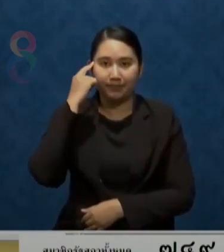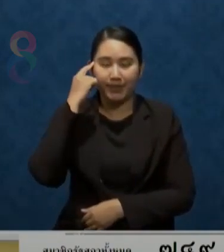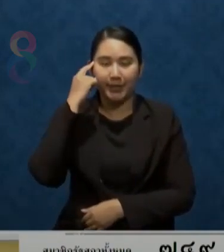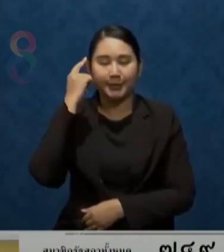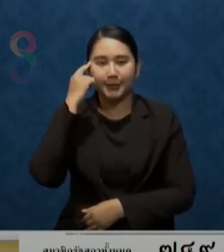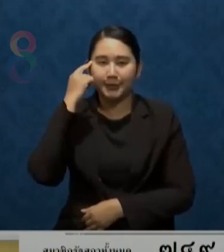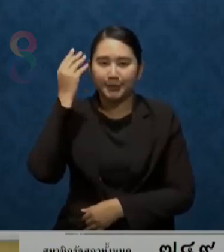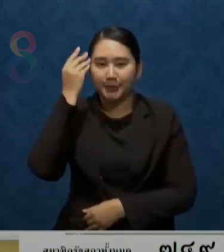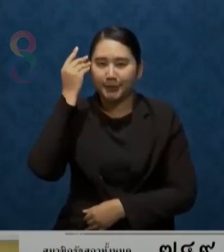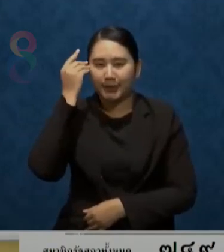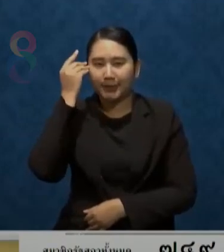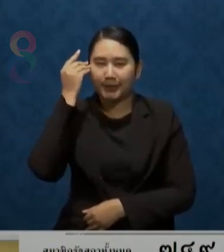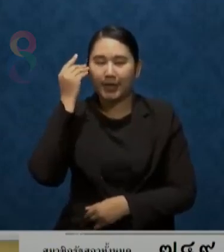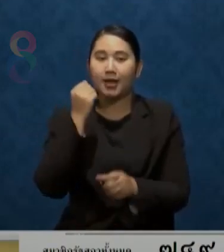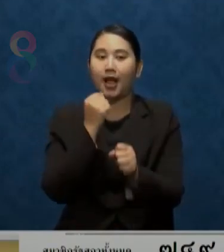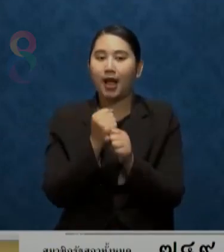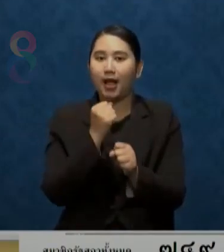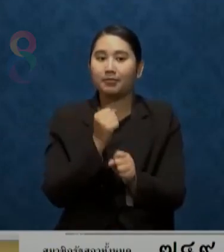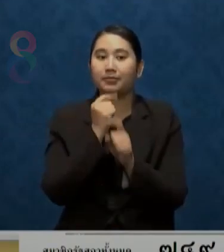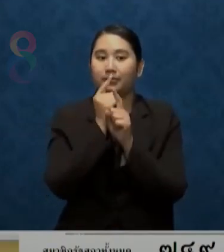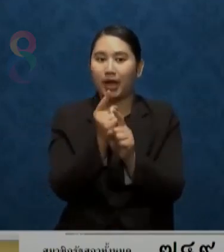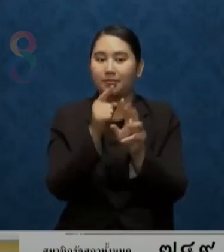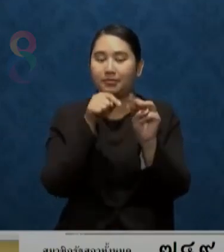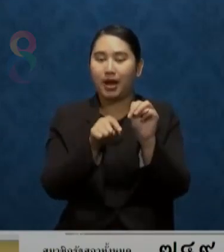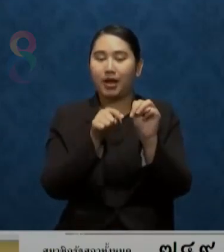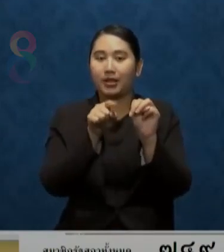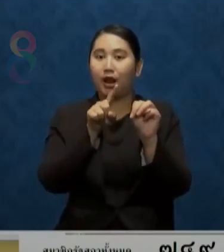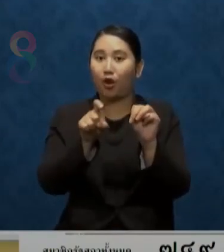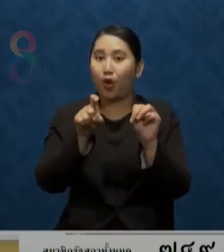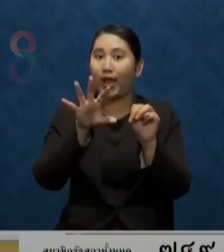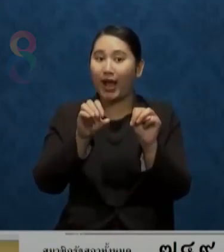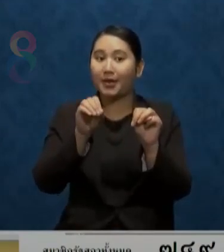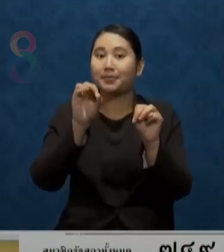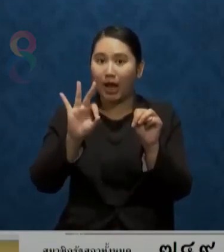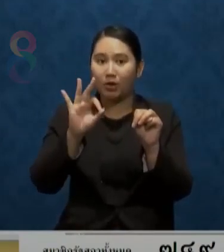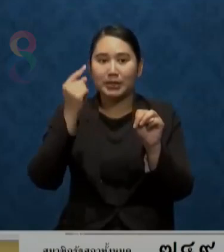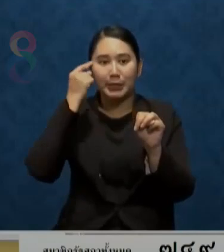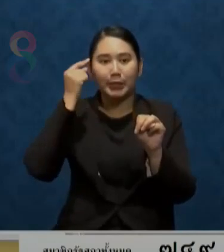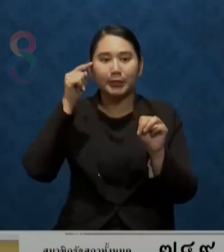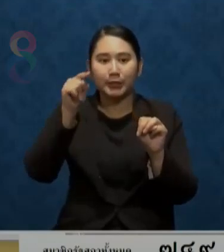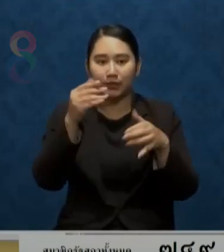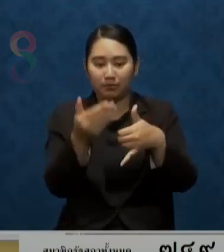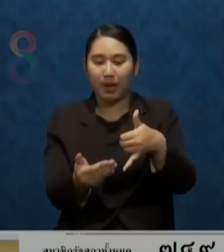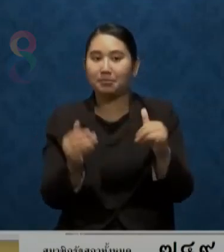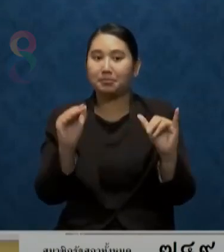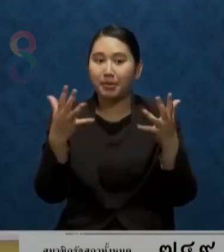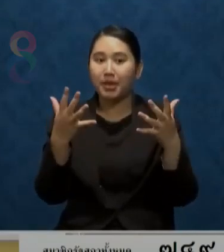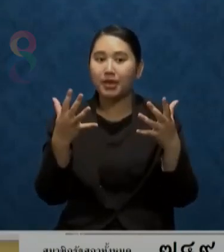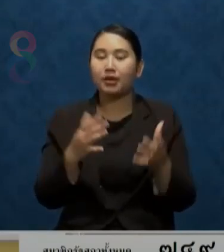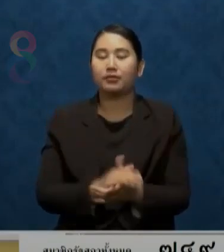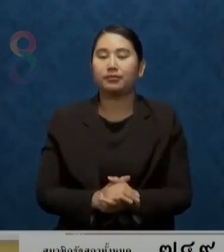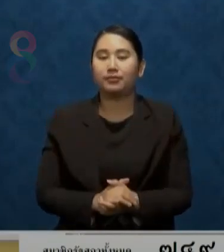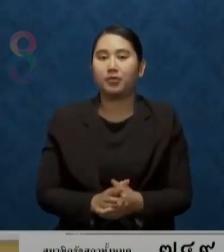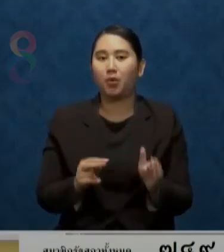คิดหรือดำเนินการตามมาตรา159โดยไม่คำนึงถึงเรื่องคุณสมบัติ